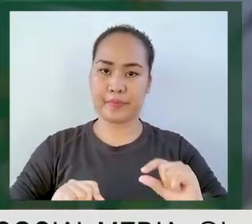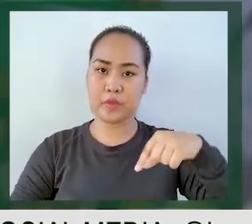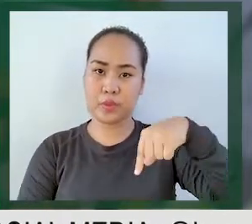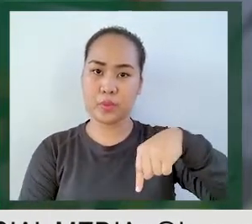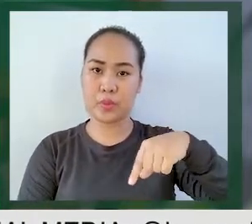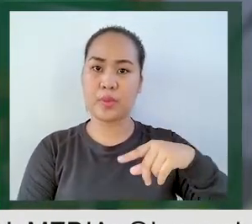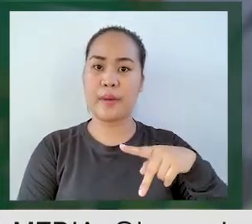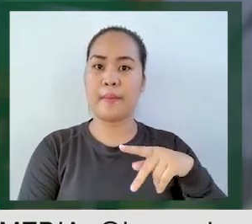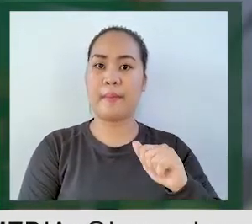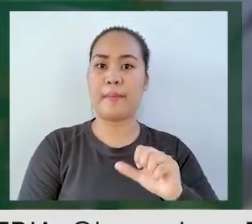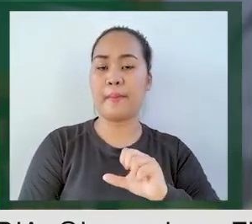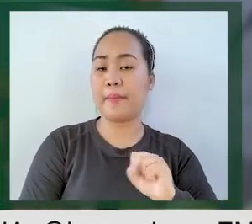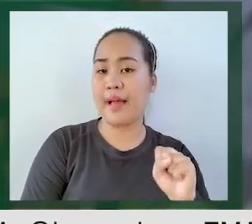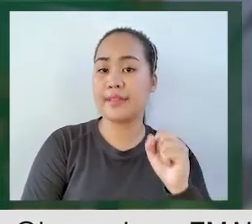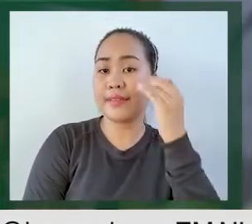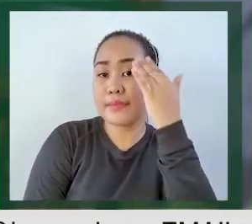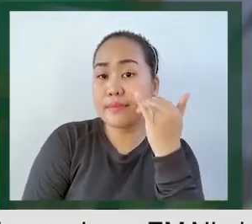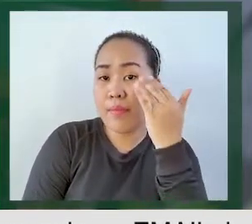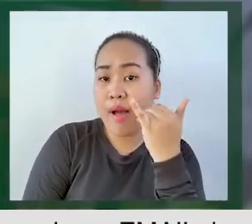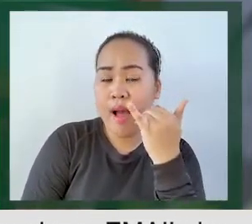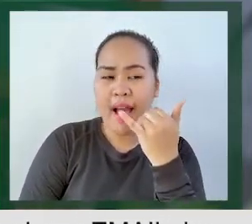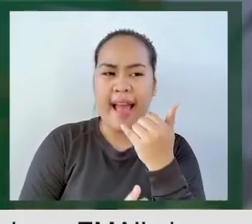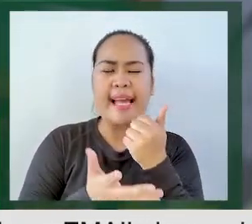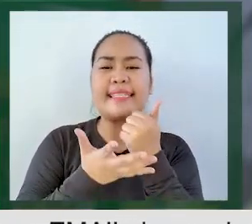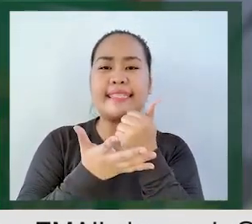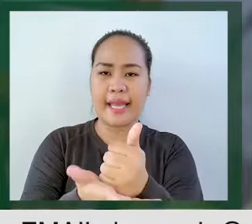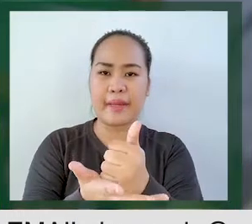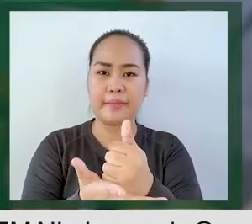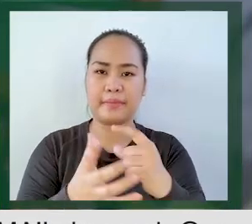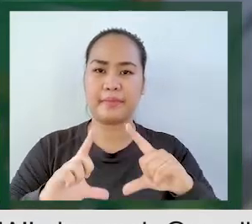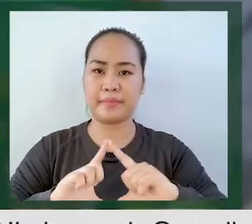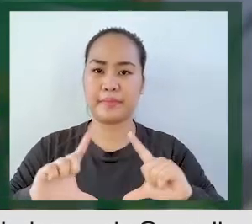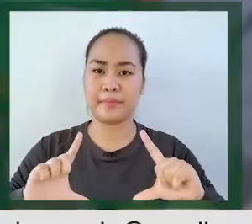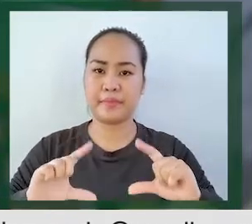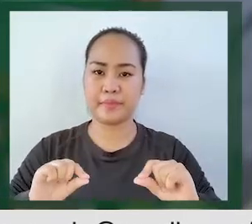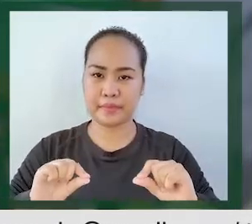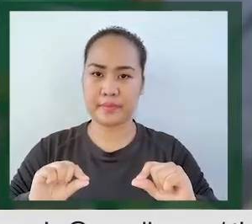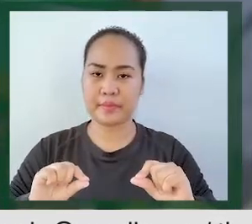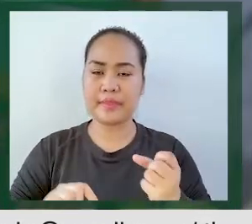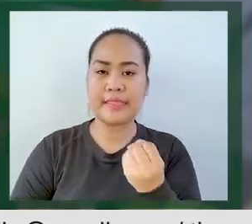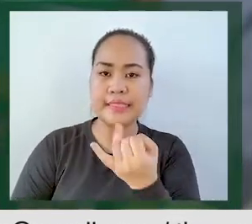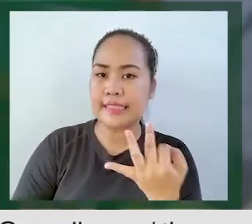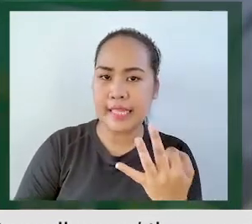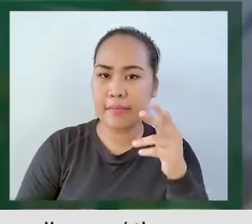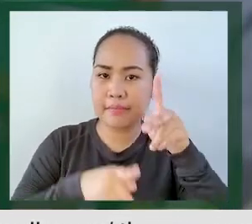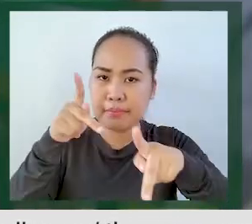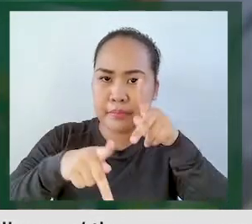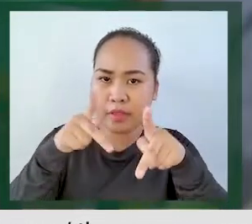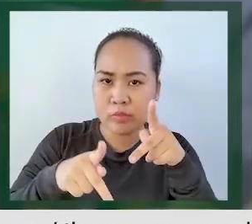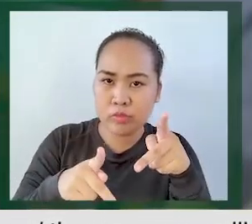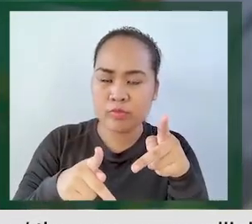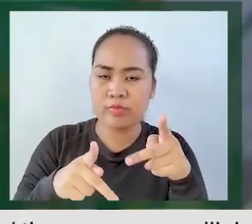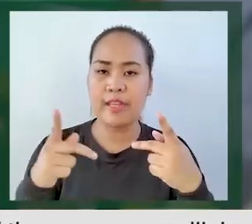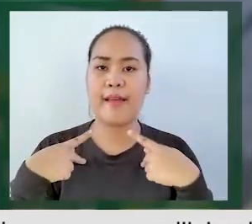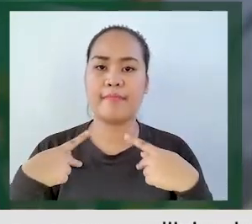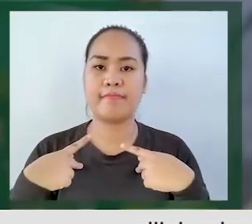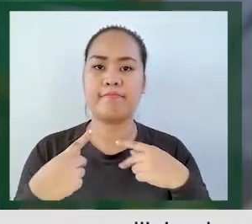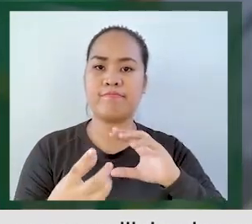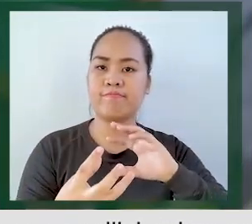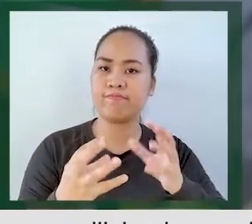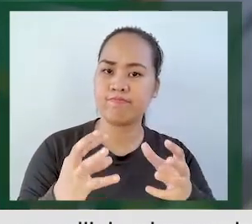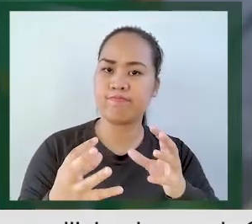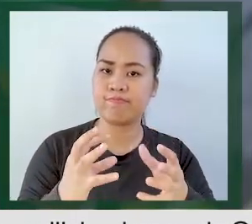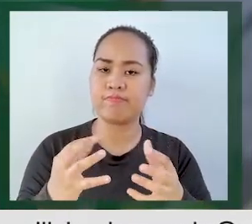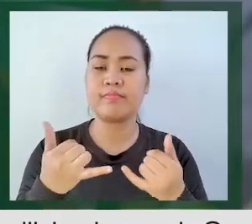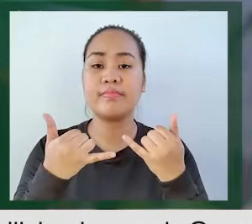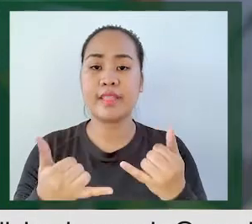kahit papano yung quarantine pass helps us eh sa pag-control ng taong lalabas, no? Sana may curfew